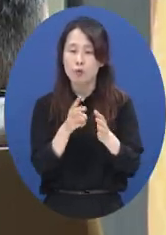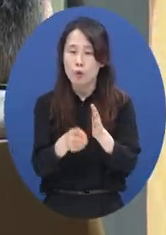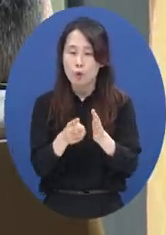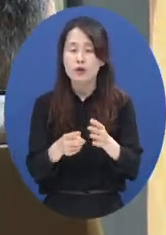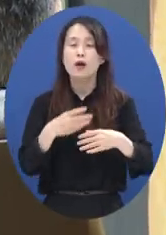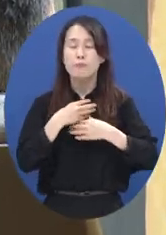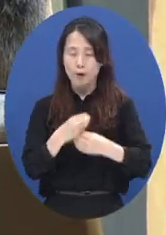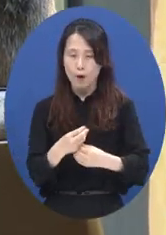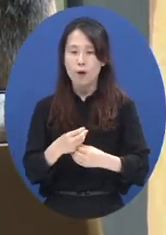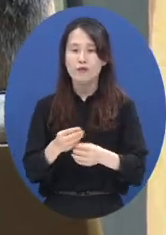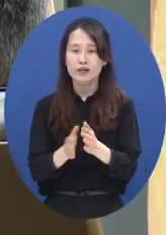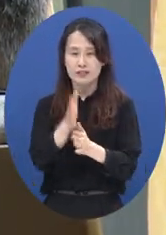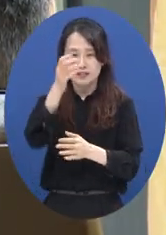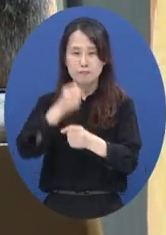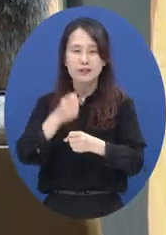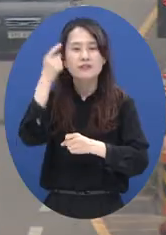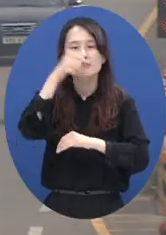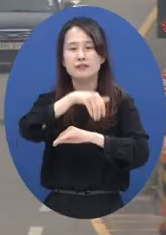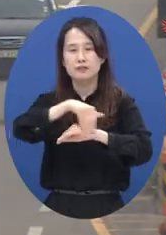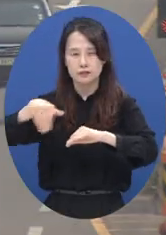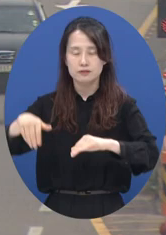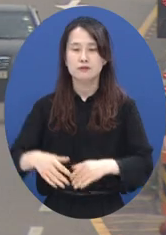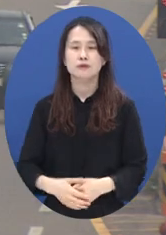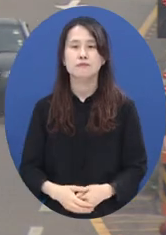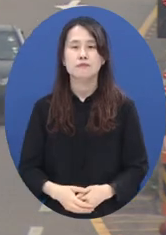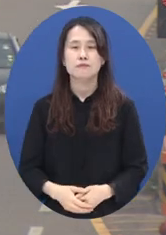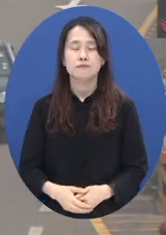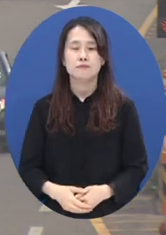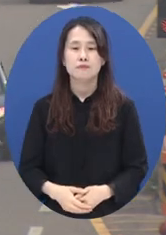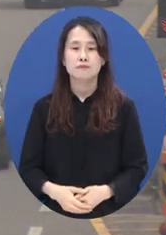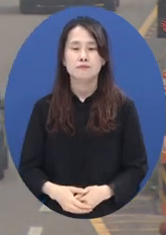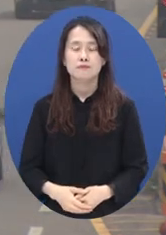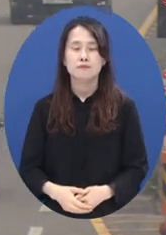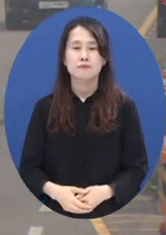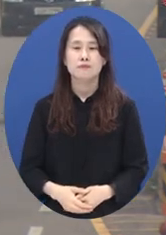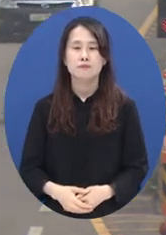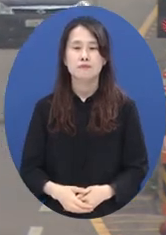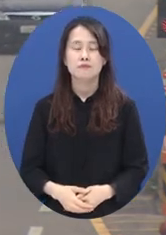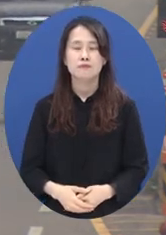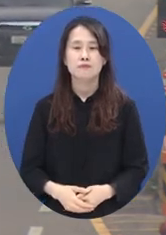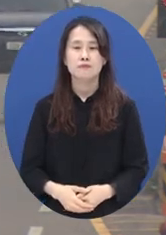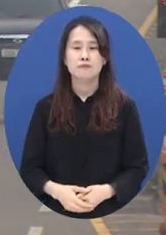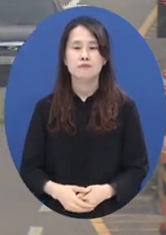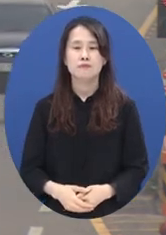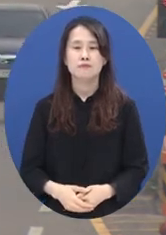편한 교통 환경을 만들겠다는 구상입니다. 경기CCTV 최창순입니다.